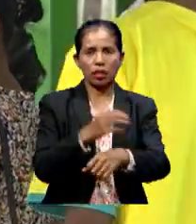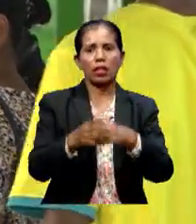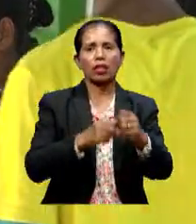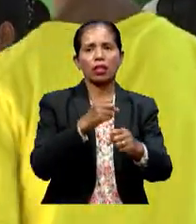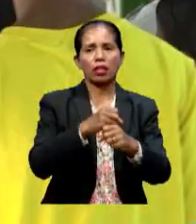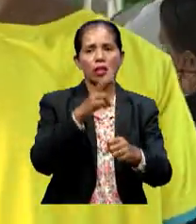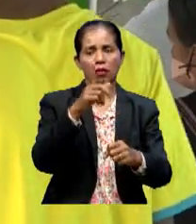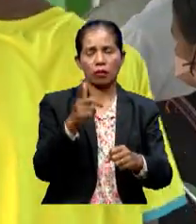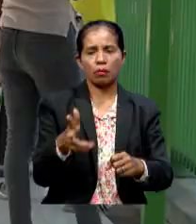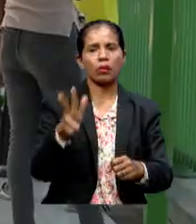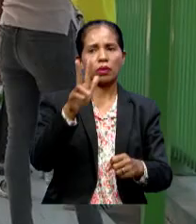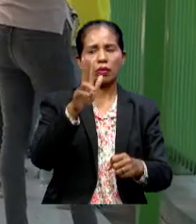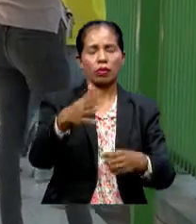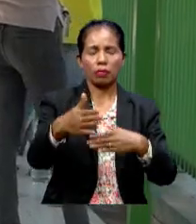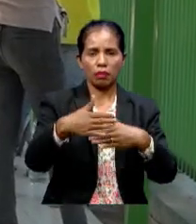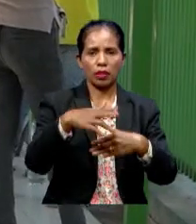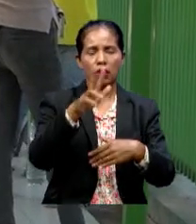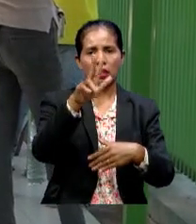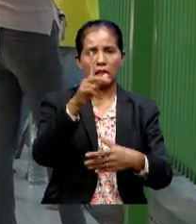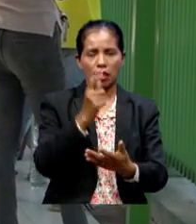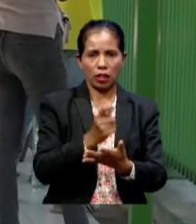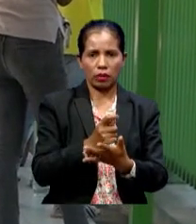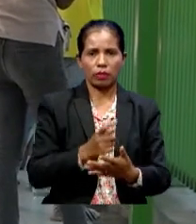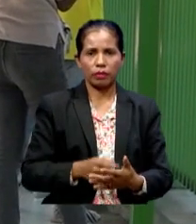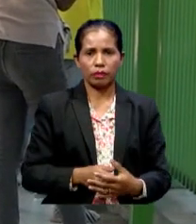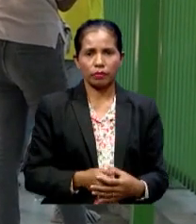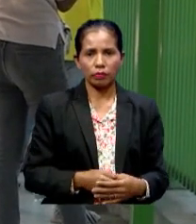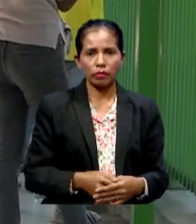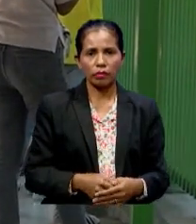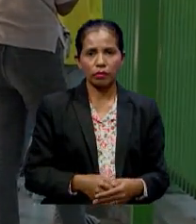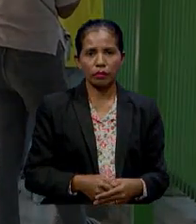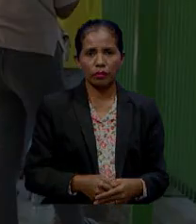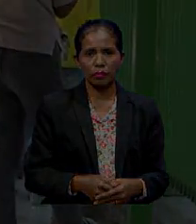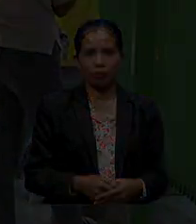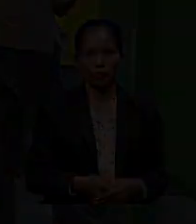nulu resin tolu besik atus tolu. Santina de Jesus, Rafael dos Reis, GMN.